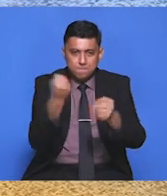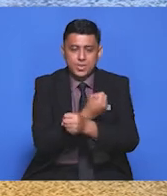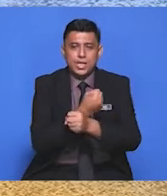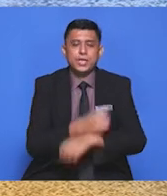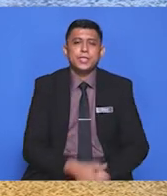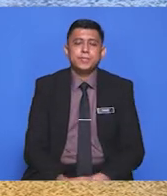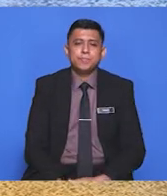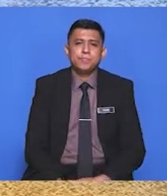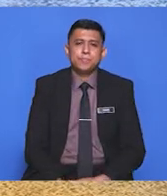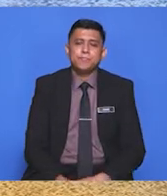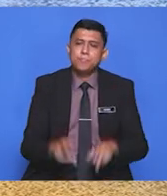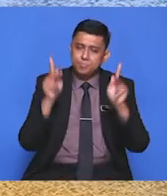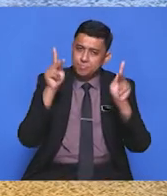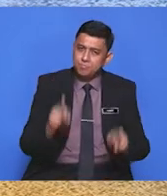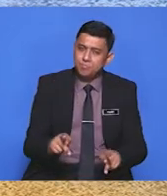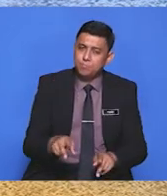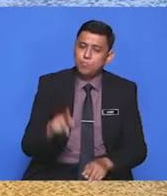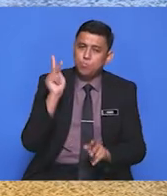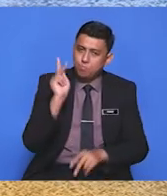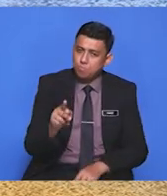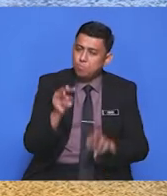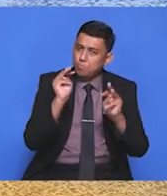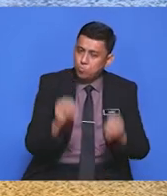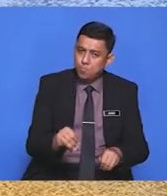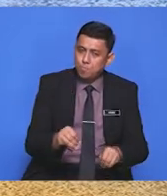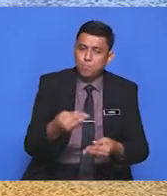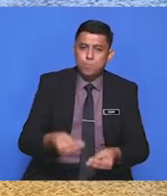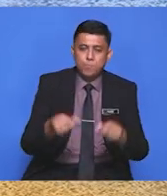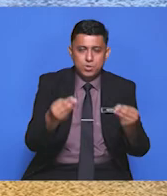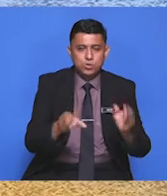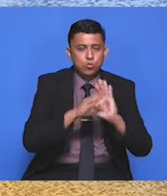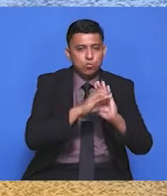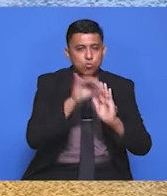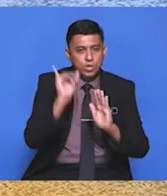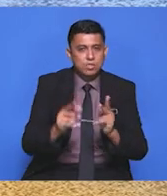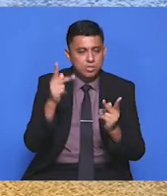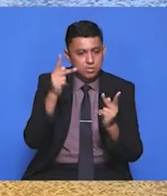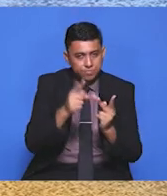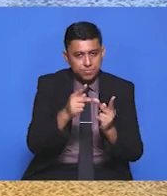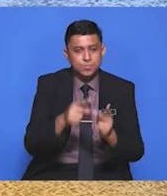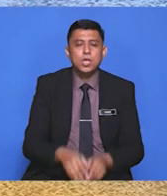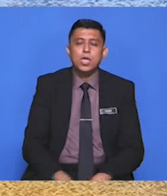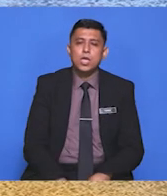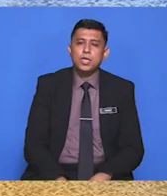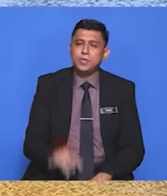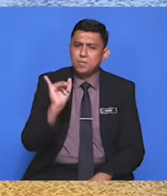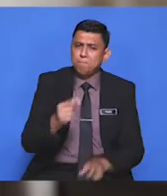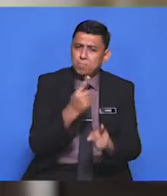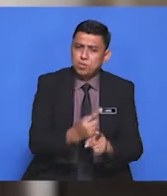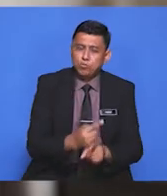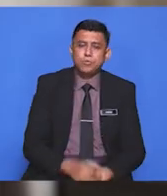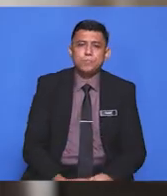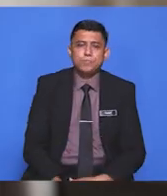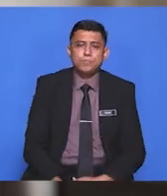persaingan. Pelajar perlu mampu memberi contoh yang sesuai, contoh yang spesifik untuk ini.